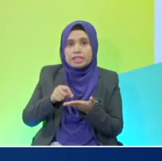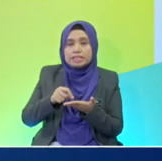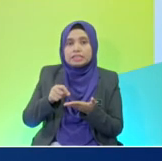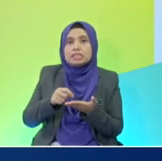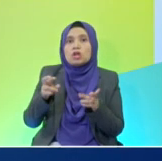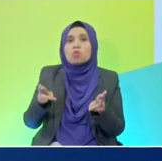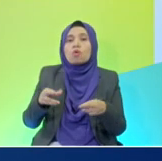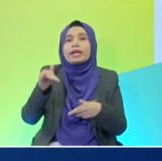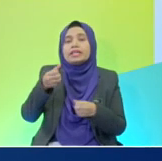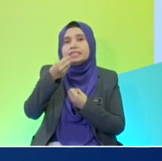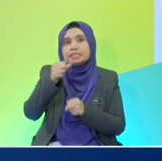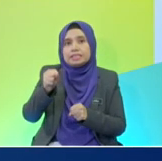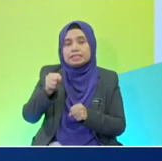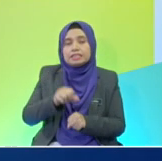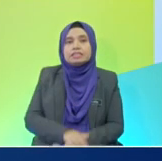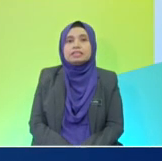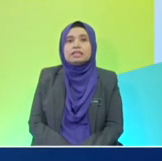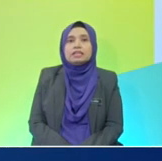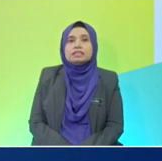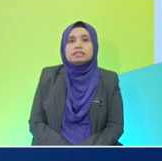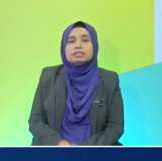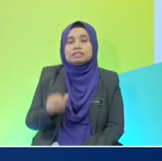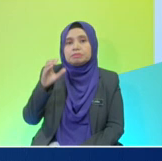disediakan jadi kayak gini